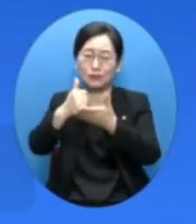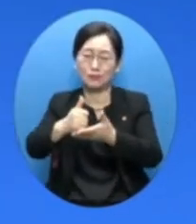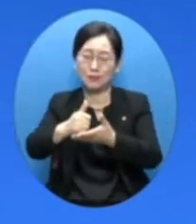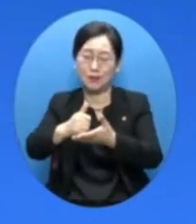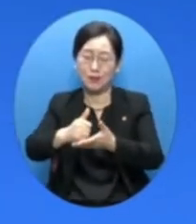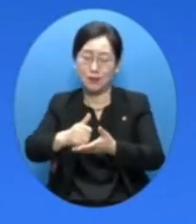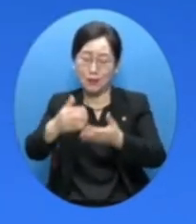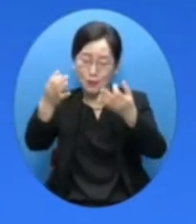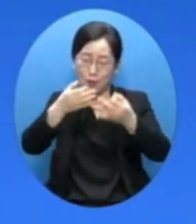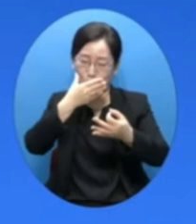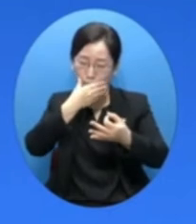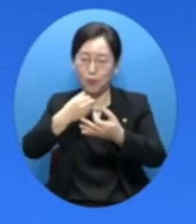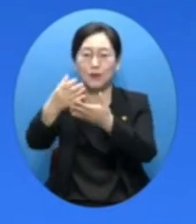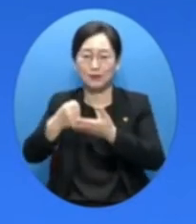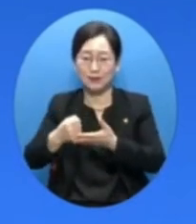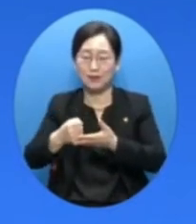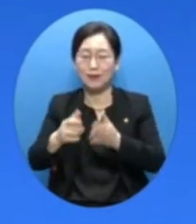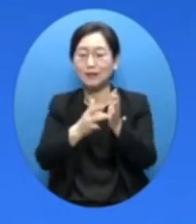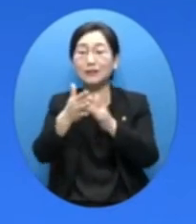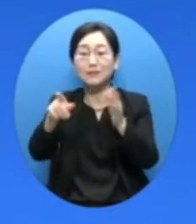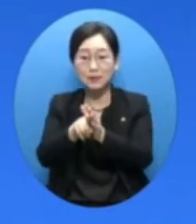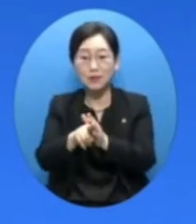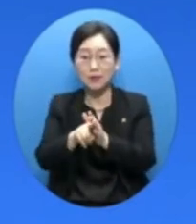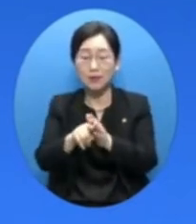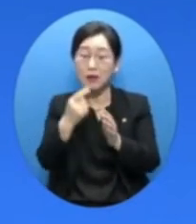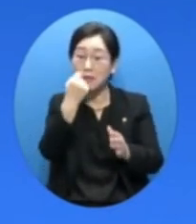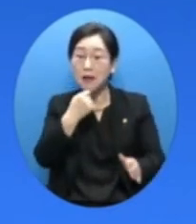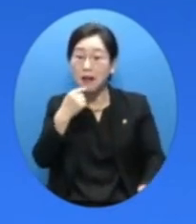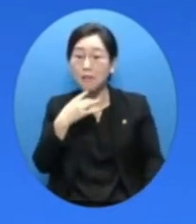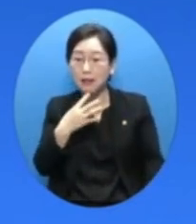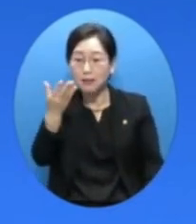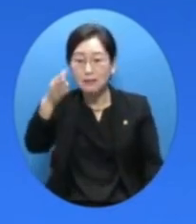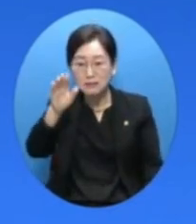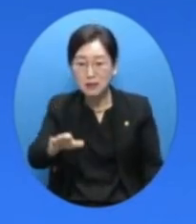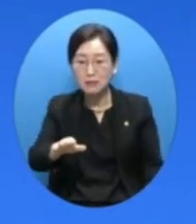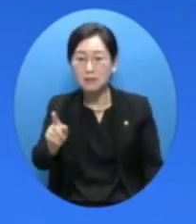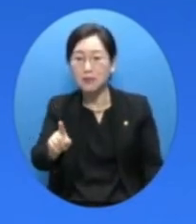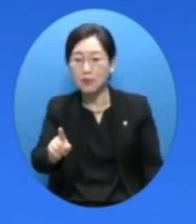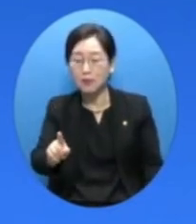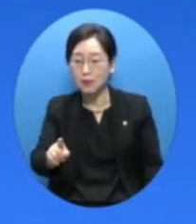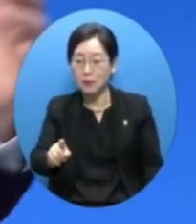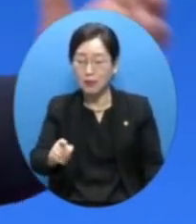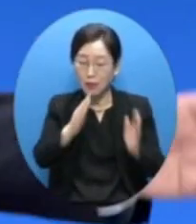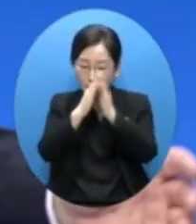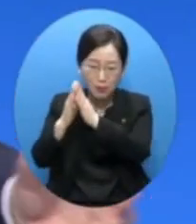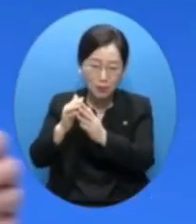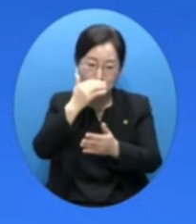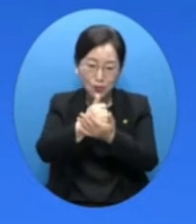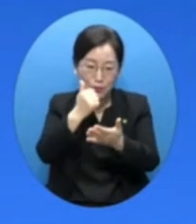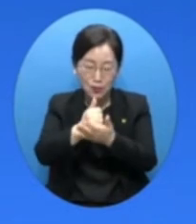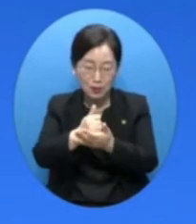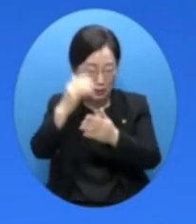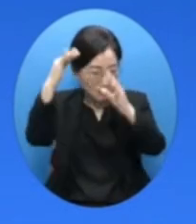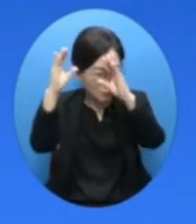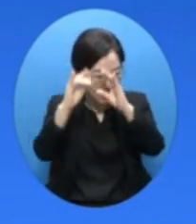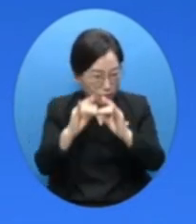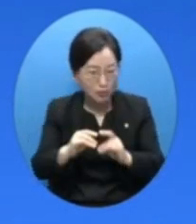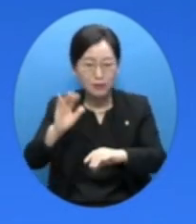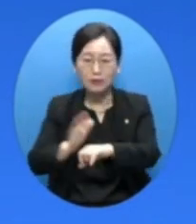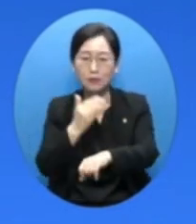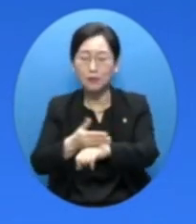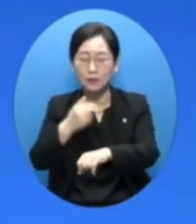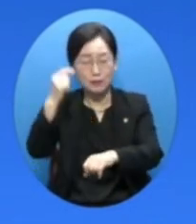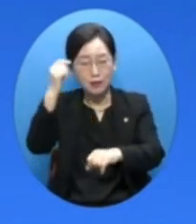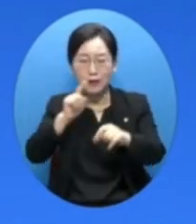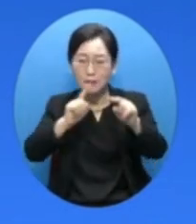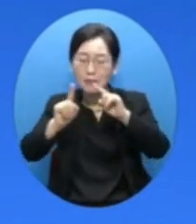것입니다. 우리가 예수를 믿는다고 하면서도 때때로 생에 나와서 죄와 타협하면서 잘못된 생각과 말을 하는